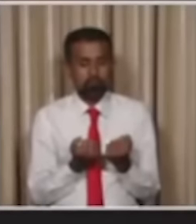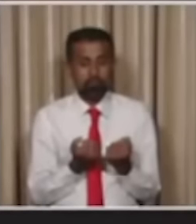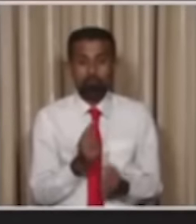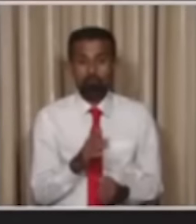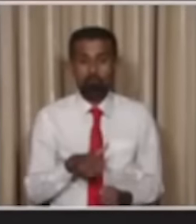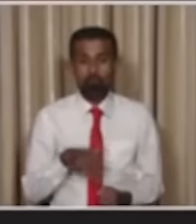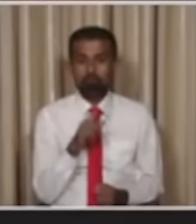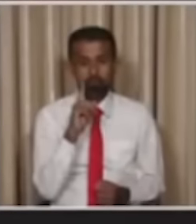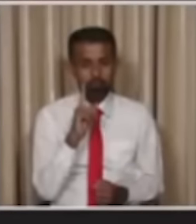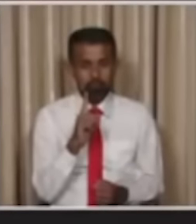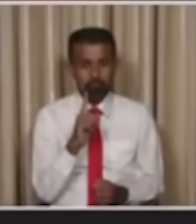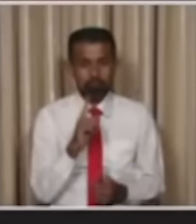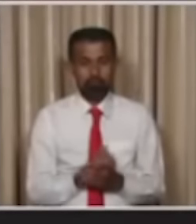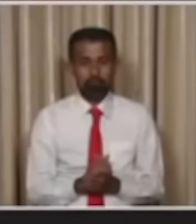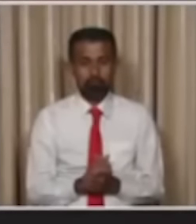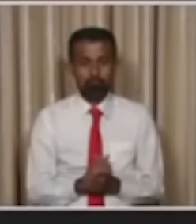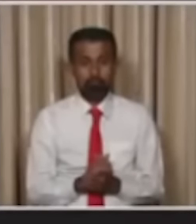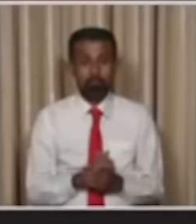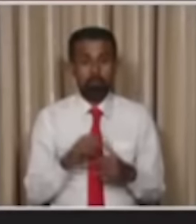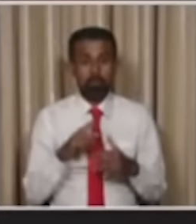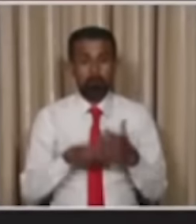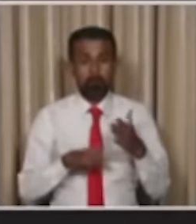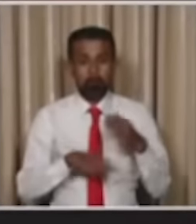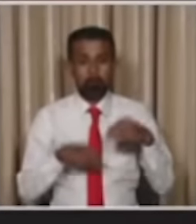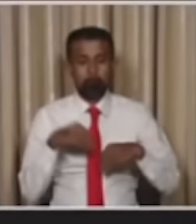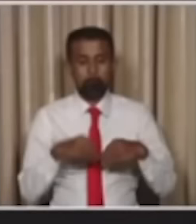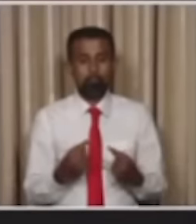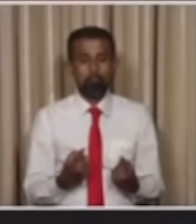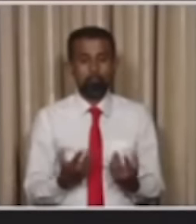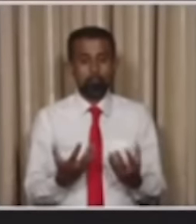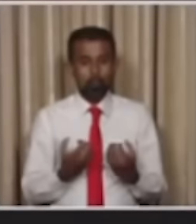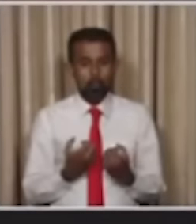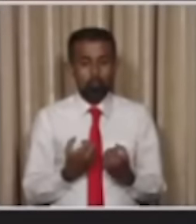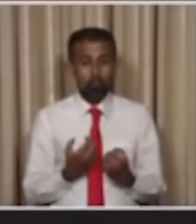ප්‍රධාන කාරණාවක් තමයි දේශපාලනික උමනා වෙනුවෙන්